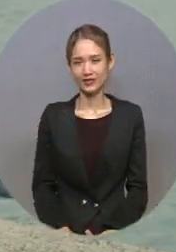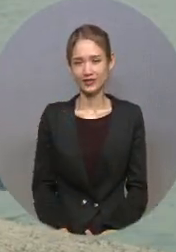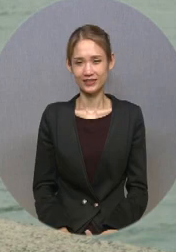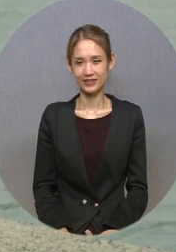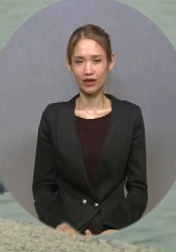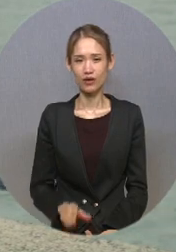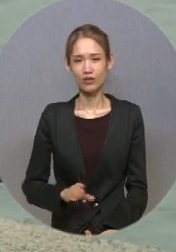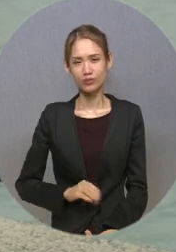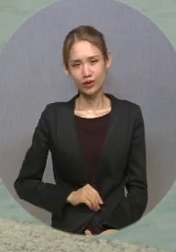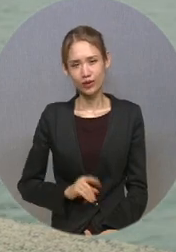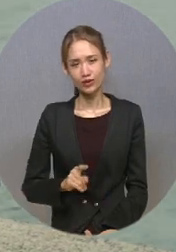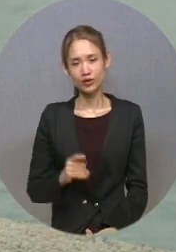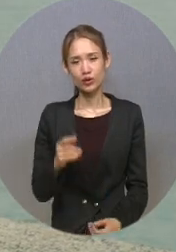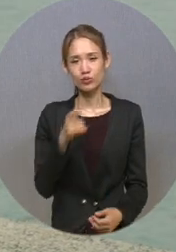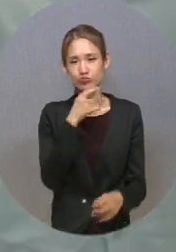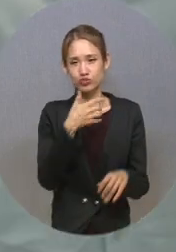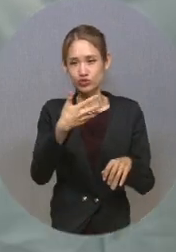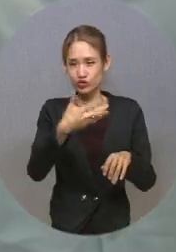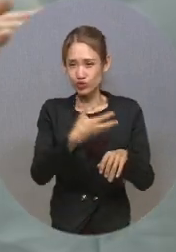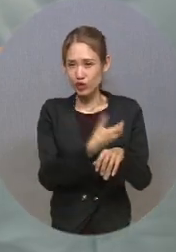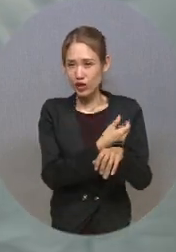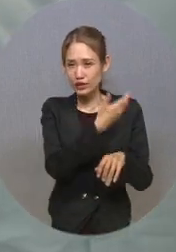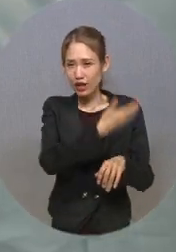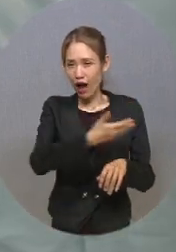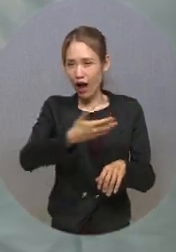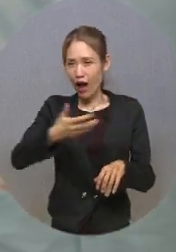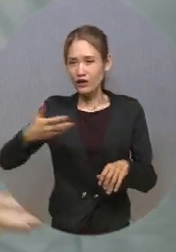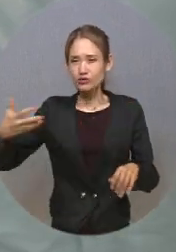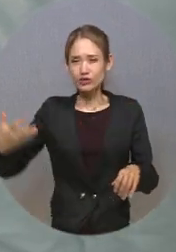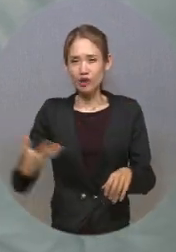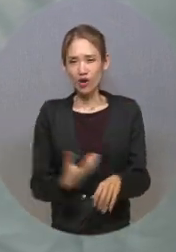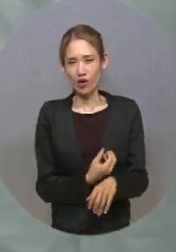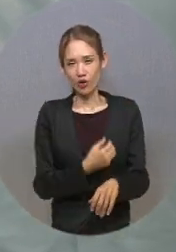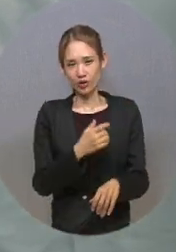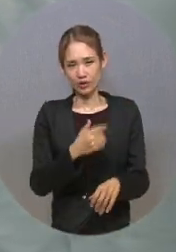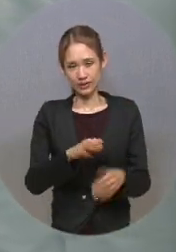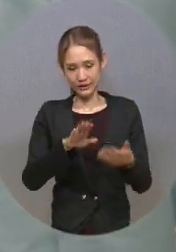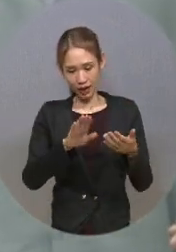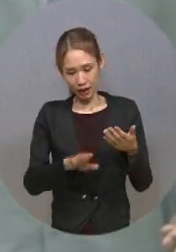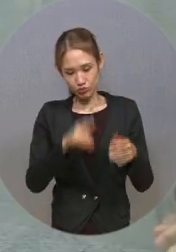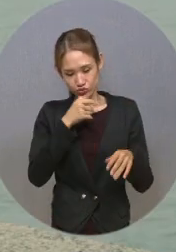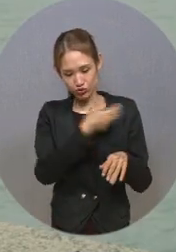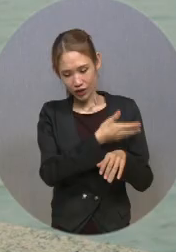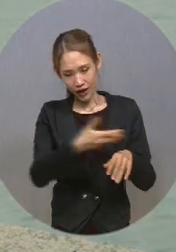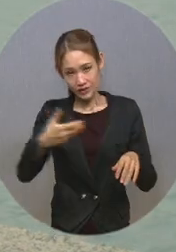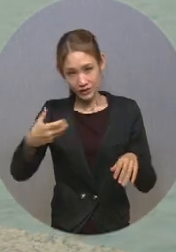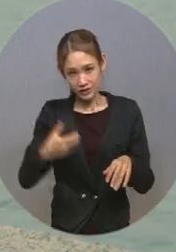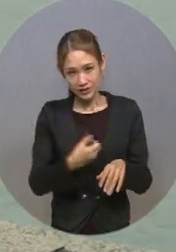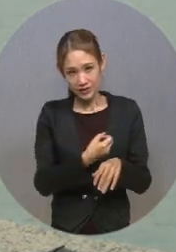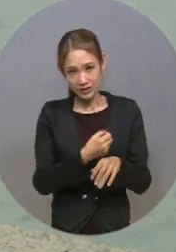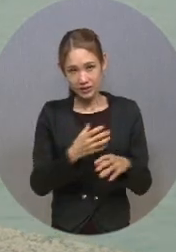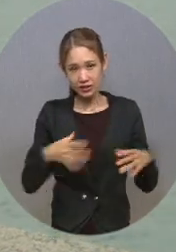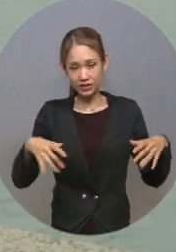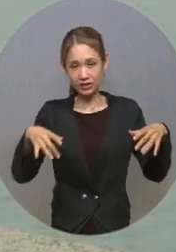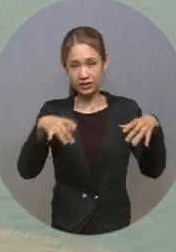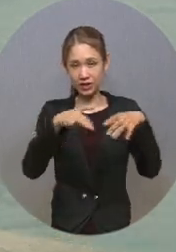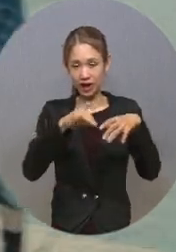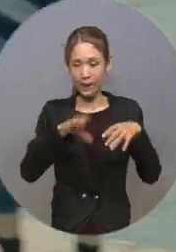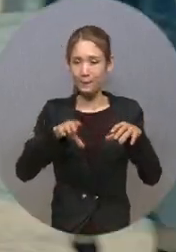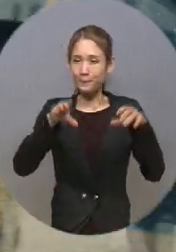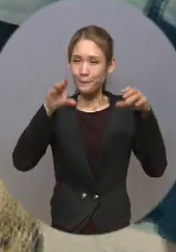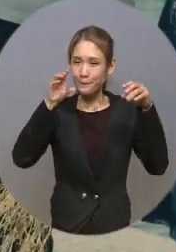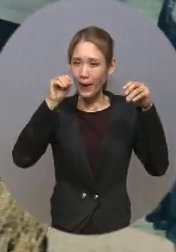배고프다. 물살이 엄청 세대요. 세죠? 그래요? 낮에서 물살이 세가지고 이 죽방염 마른 멸치도